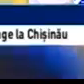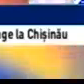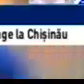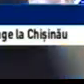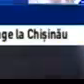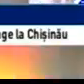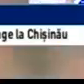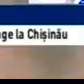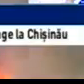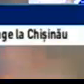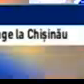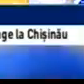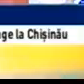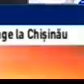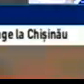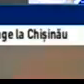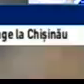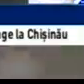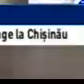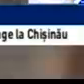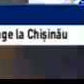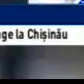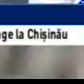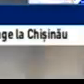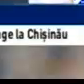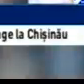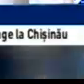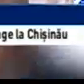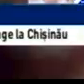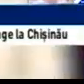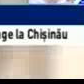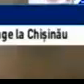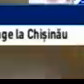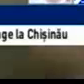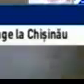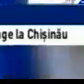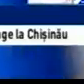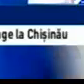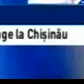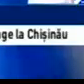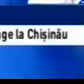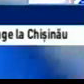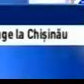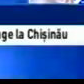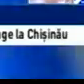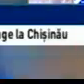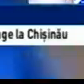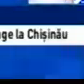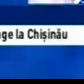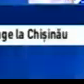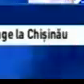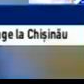că suntem împreună, chiar dacă ne mai disparte Prutul. Le-a luat 3 zile ca să treacă Prutul și tot nu l-au trecut în formulă